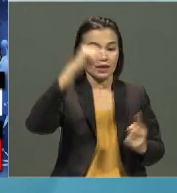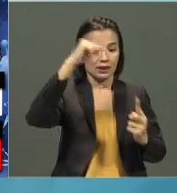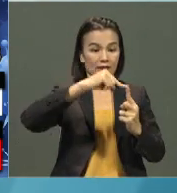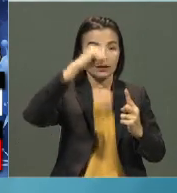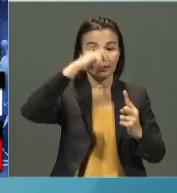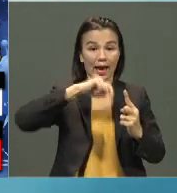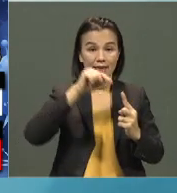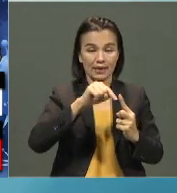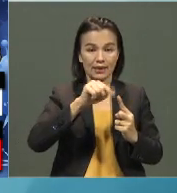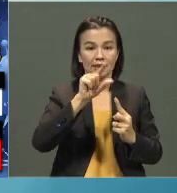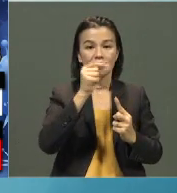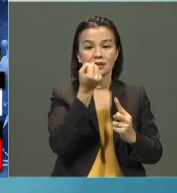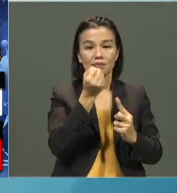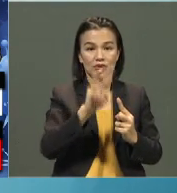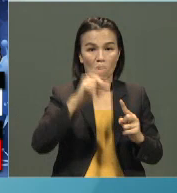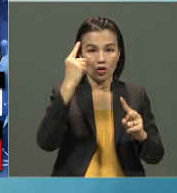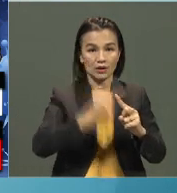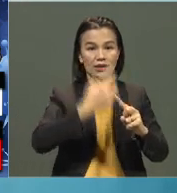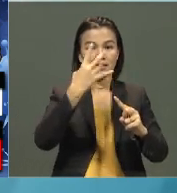พี่เบญอาชีพรับจ้างนะครับเดินทางกลับมาจากต่างประเทศบาห์เรนถึงไทยวันที่22